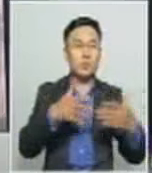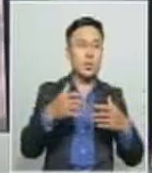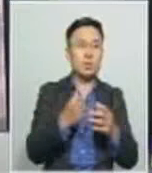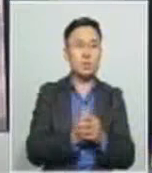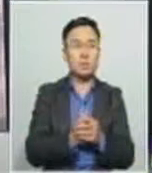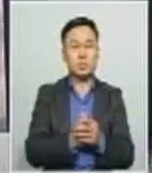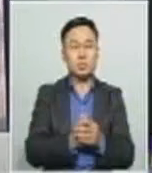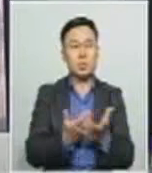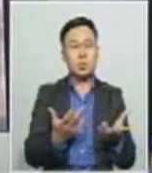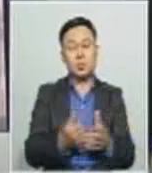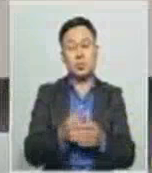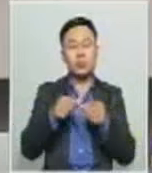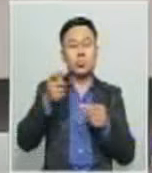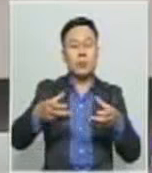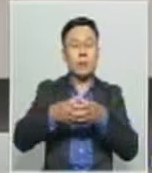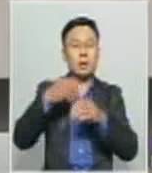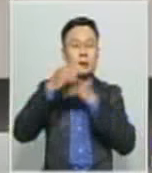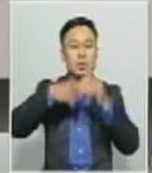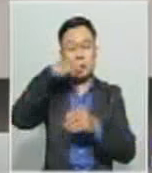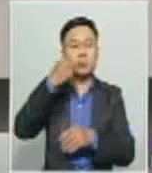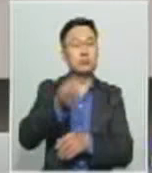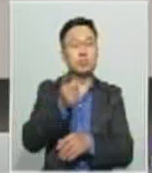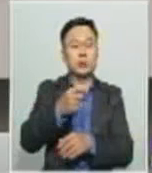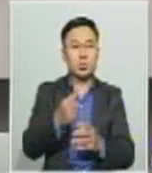คเพื่อพรรคชาติไทยใช่ไหมพรรคชาติไทยพัฒนาไป